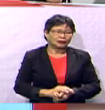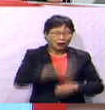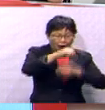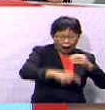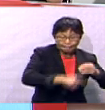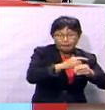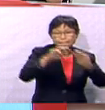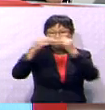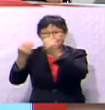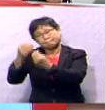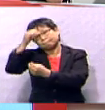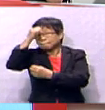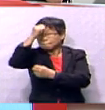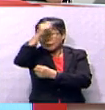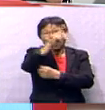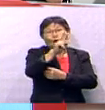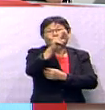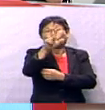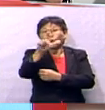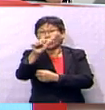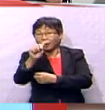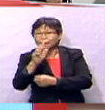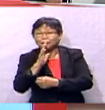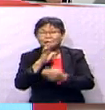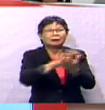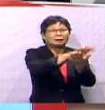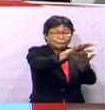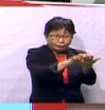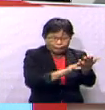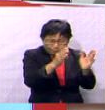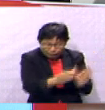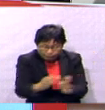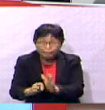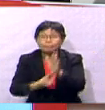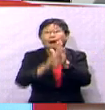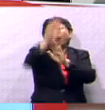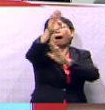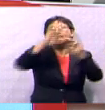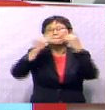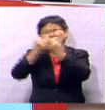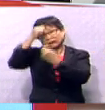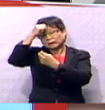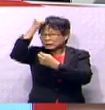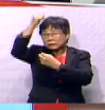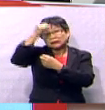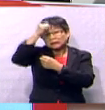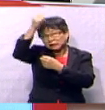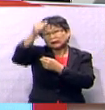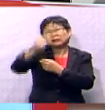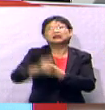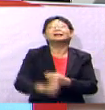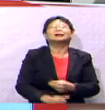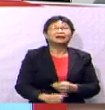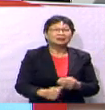Menyentuh mengenai masyarakat India, Kulasekaran berkata kerangka perancangan pembangunan masyarakat India atau Indian Blueprint